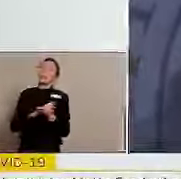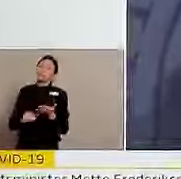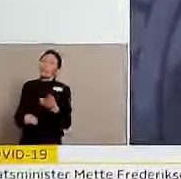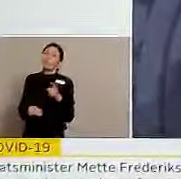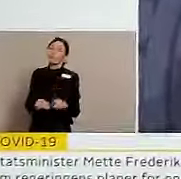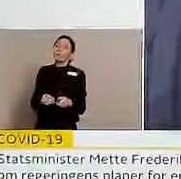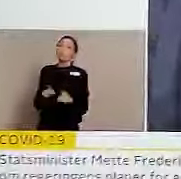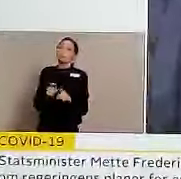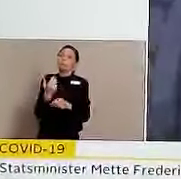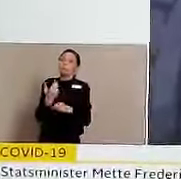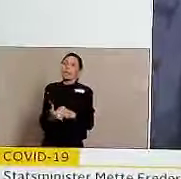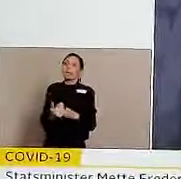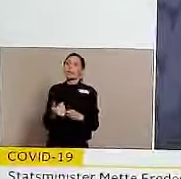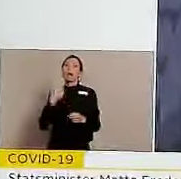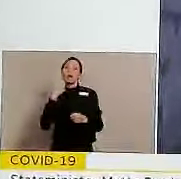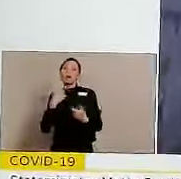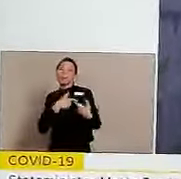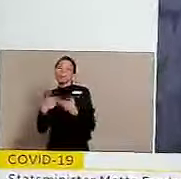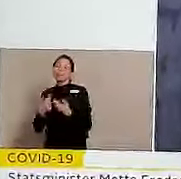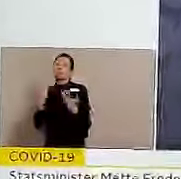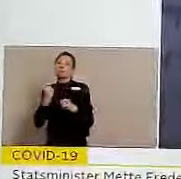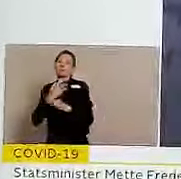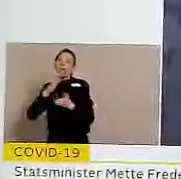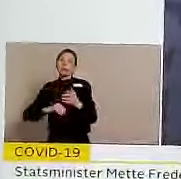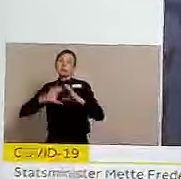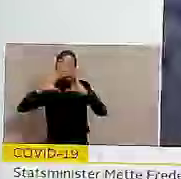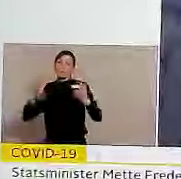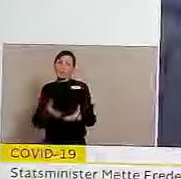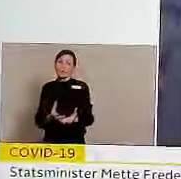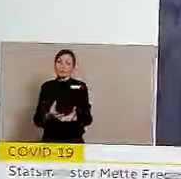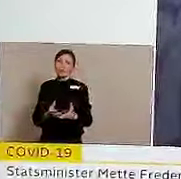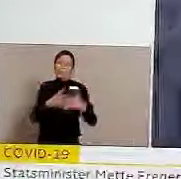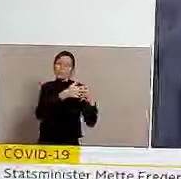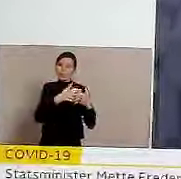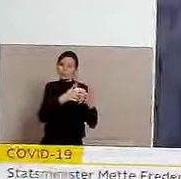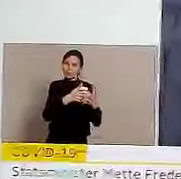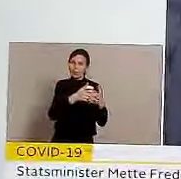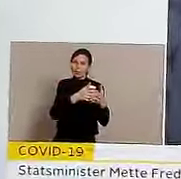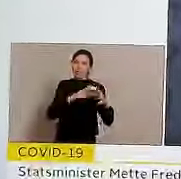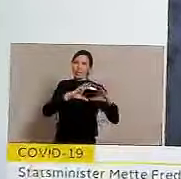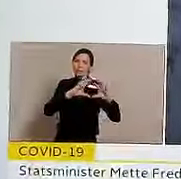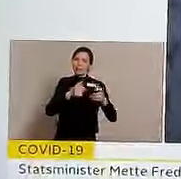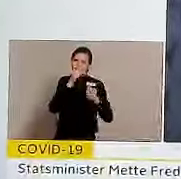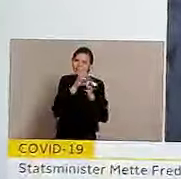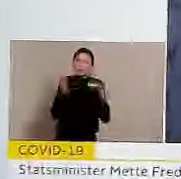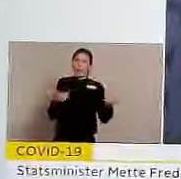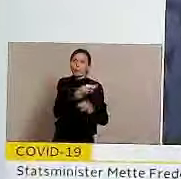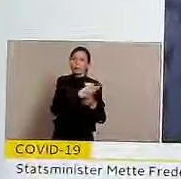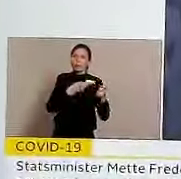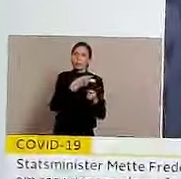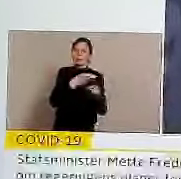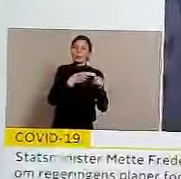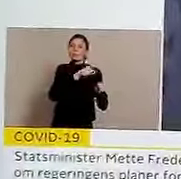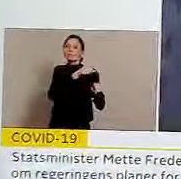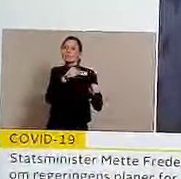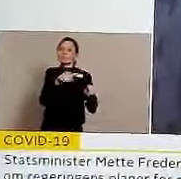ماي بسموه بالدنماركي. تكلمت على أنه قد ألغي الاحتفال